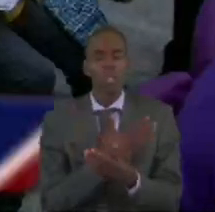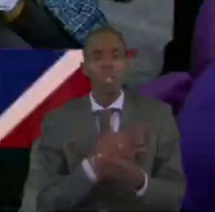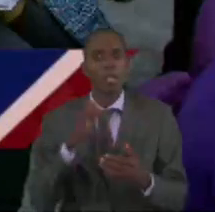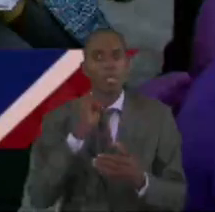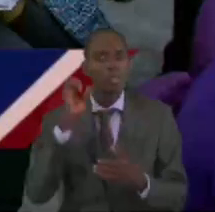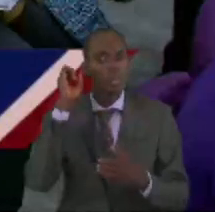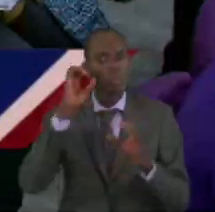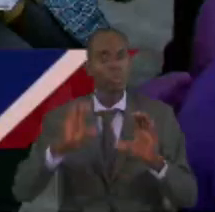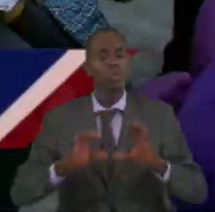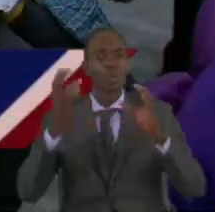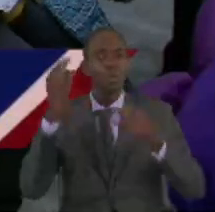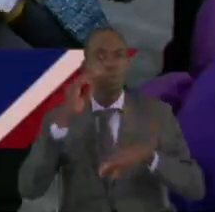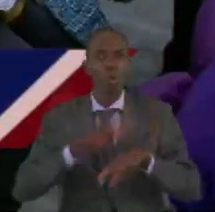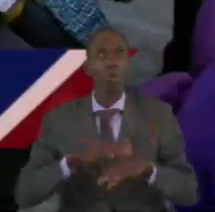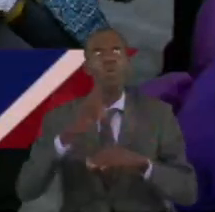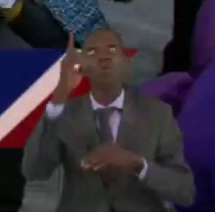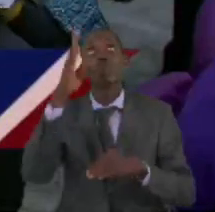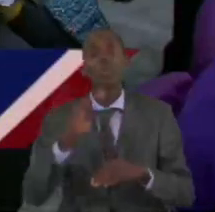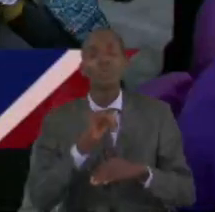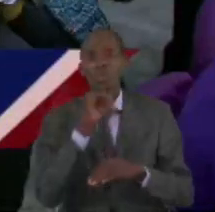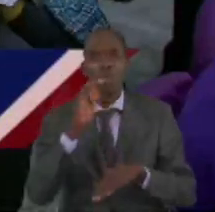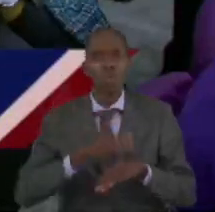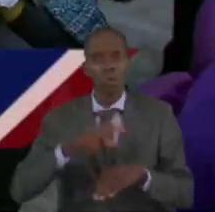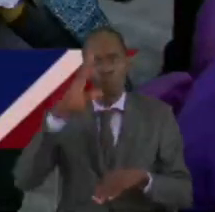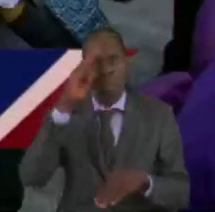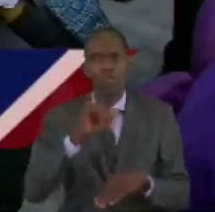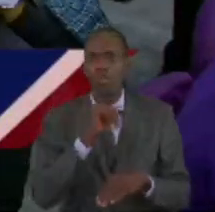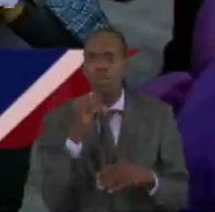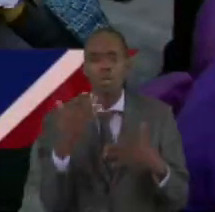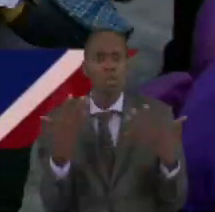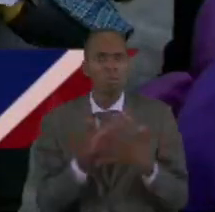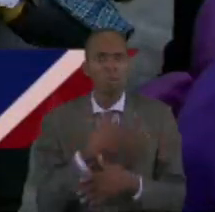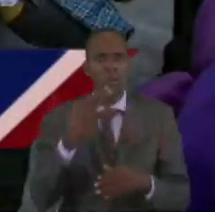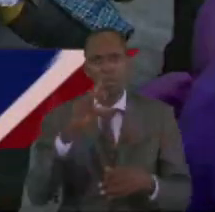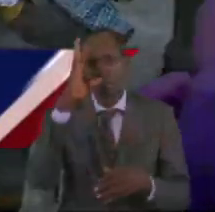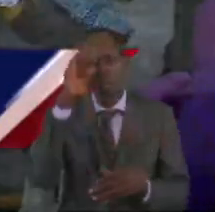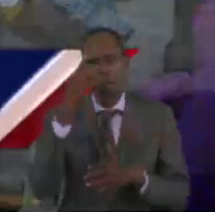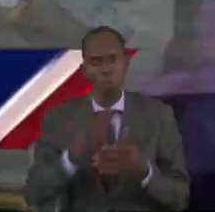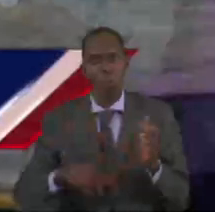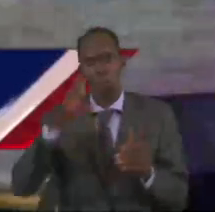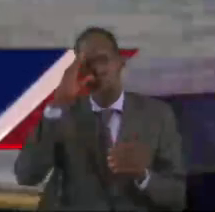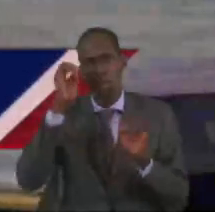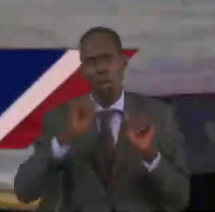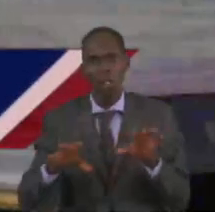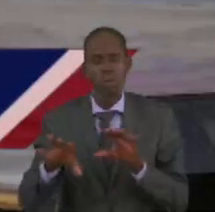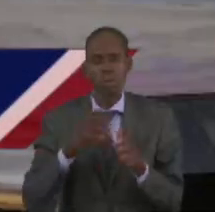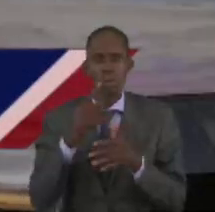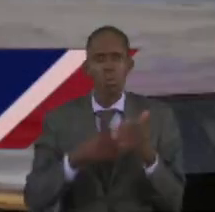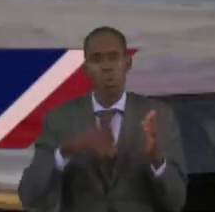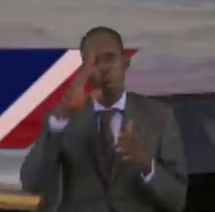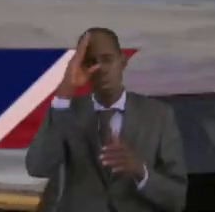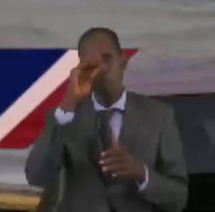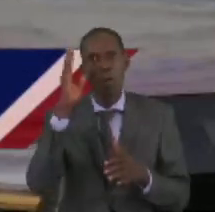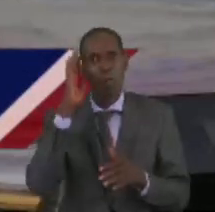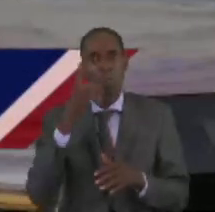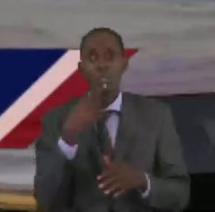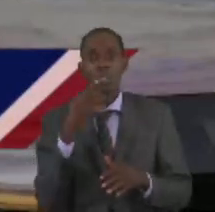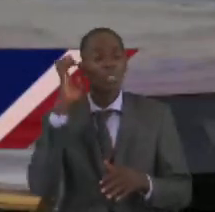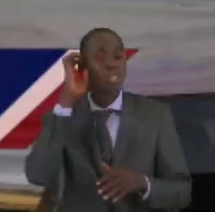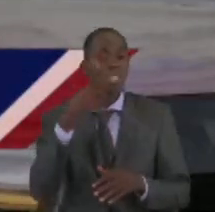consécration était sur Dieu et non sur l'homme. Il n'avait pas peur de l'homme, ce que l'homme peut faire, ce que l'homme va